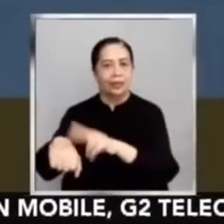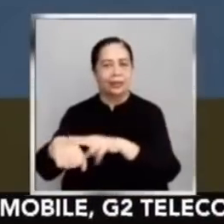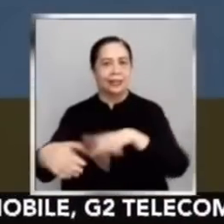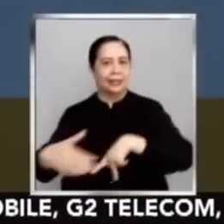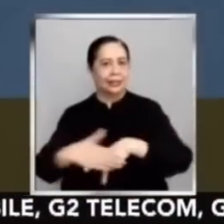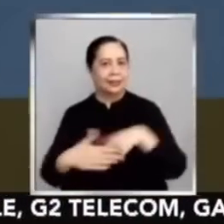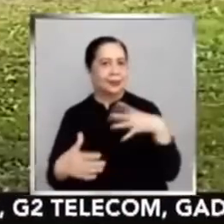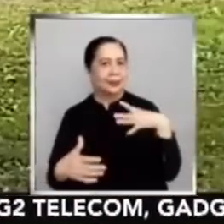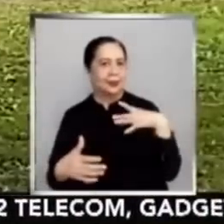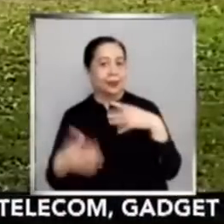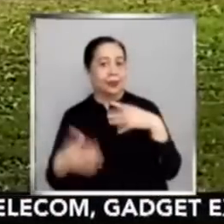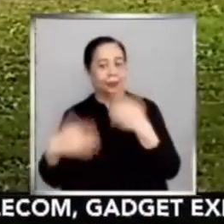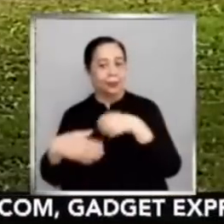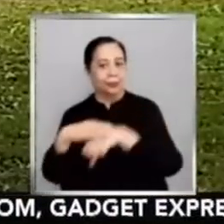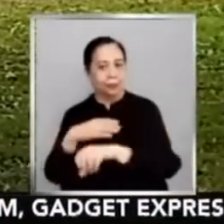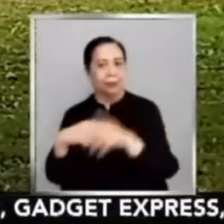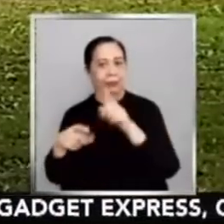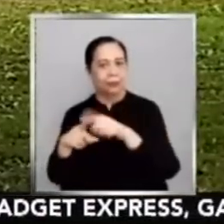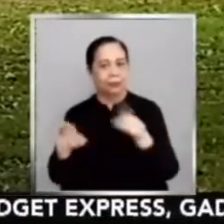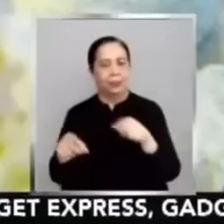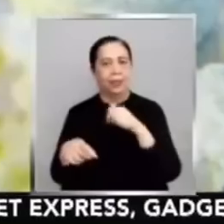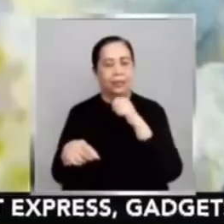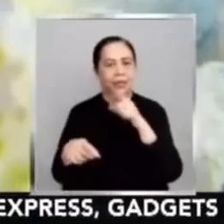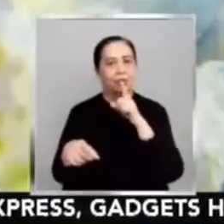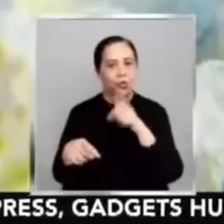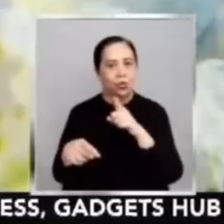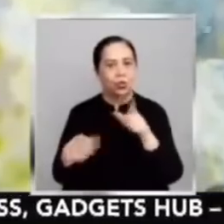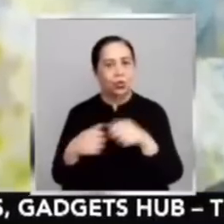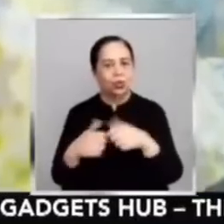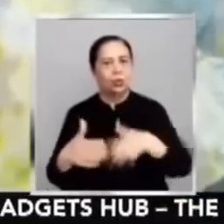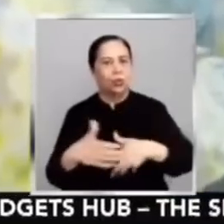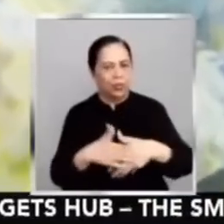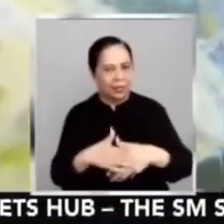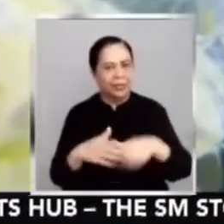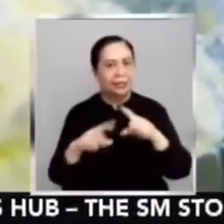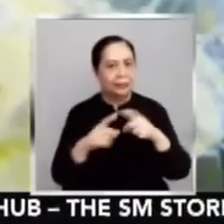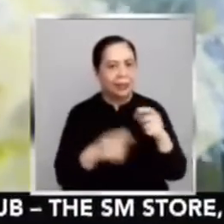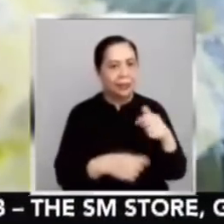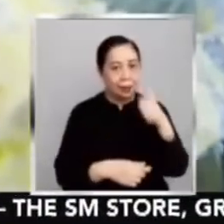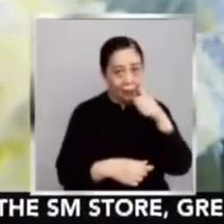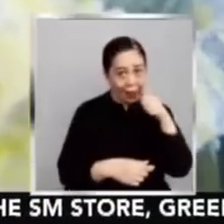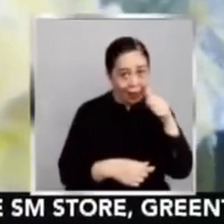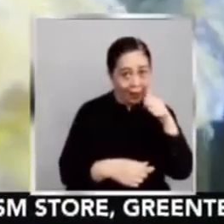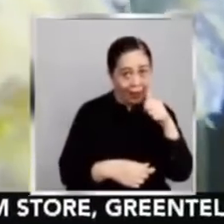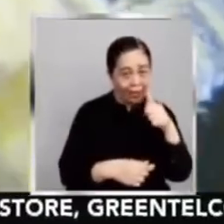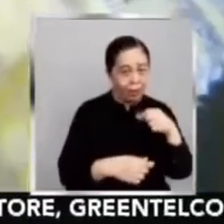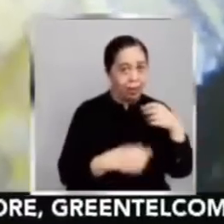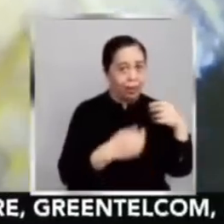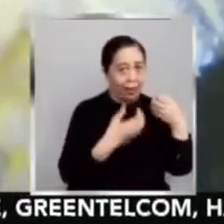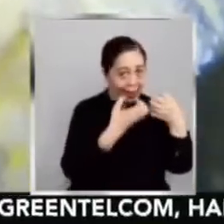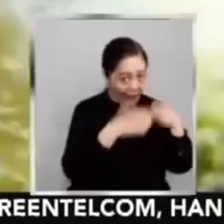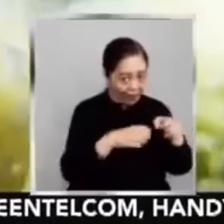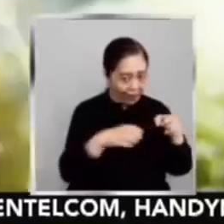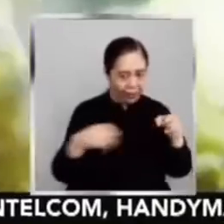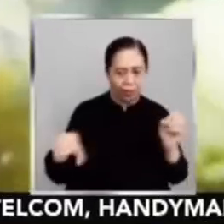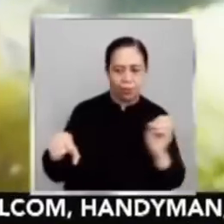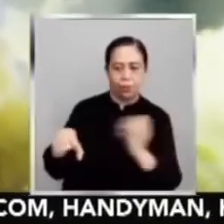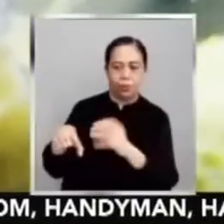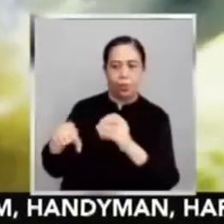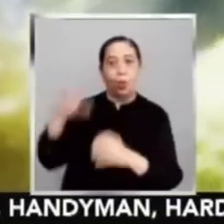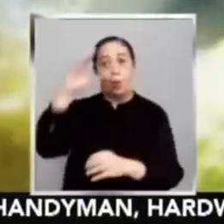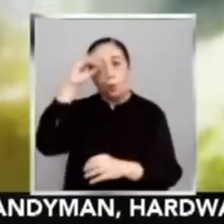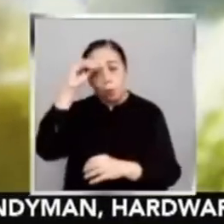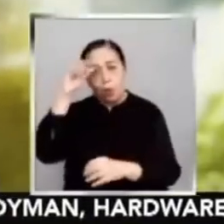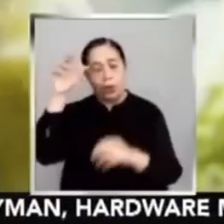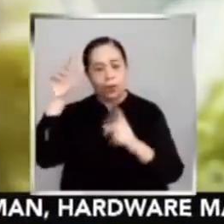mga anak hanggang full term. Hindi naman sila actually nabubuntis, pero binibigay ng babaeng seahorse yung eggs niya sa lalaki upang ma-free